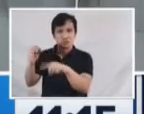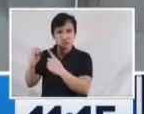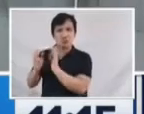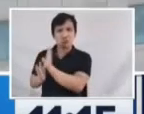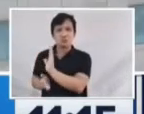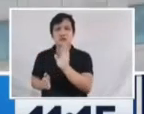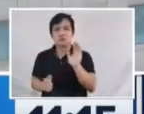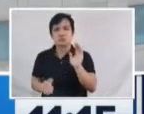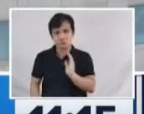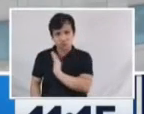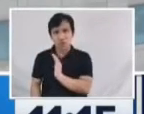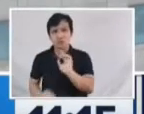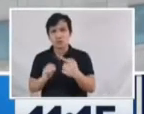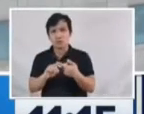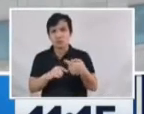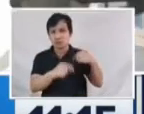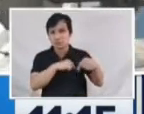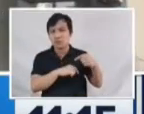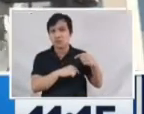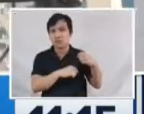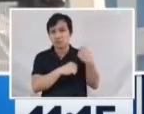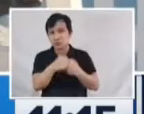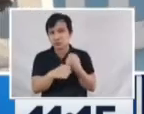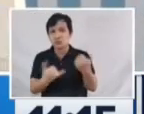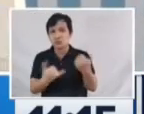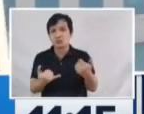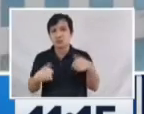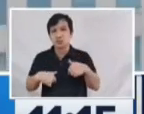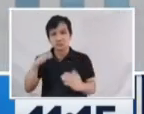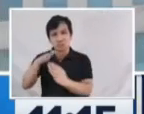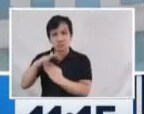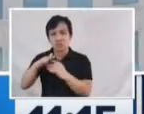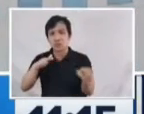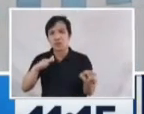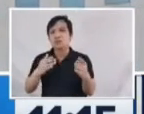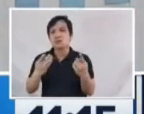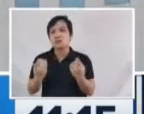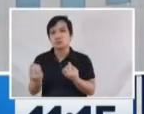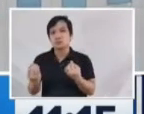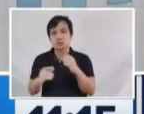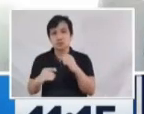NTC sa isang kumpanya na napasuna ang kanyang prangkisa, yan po ay sinampa na sa ating Korte